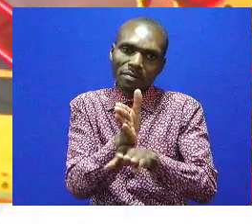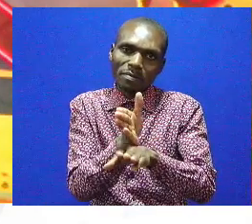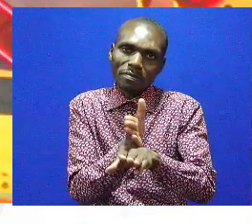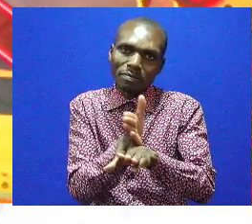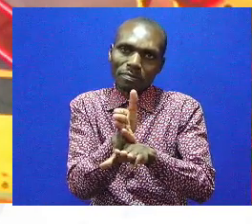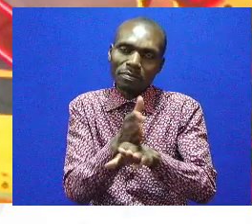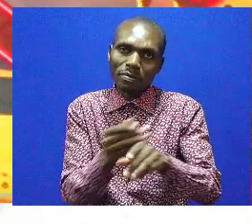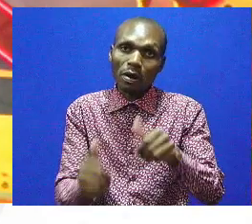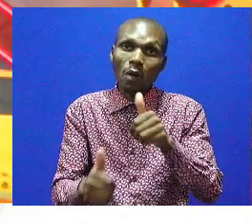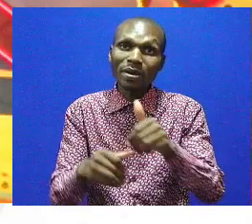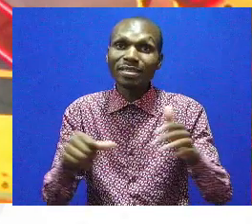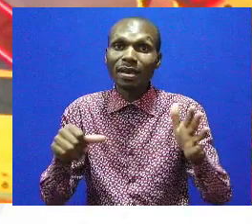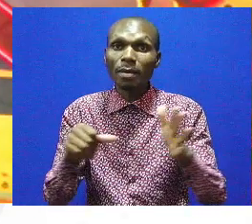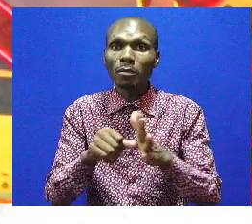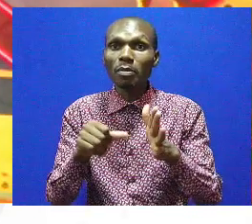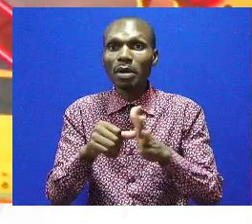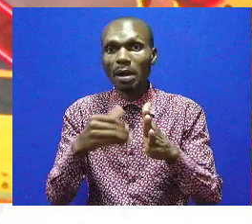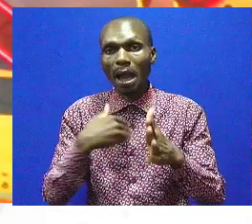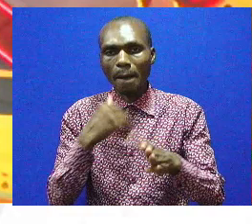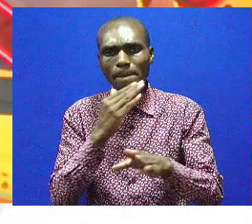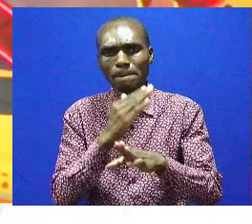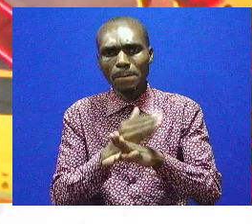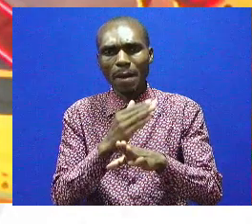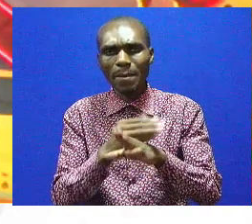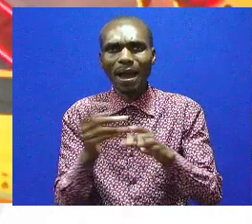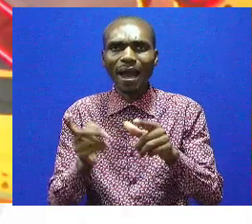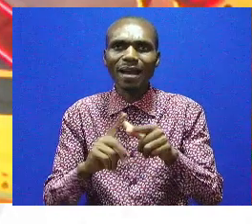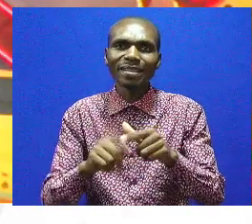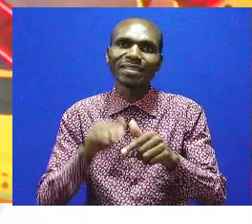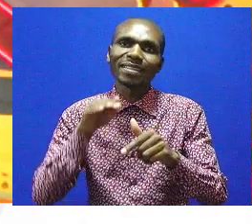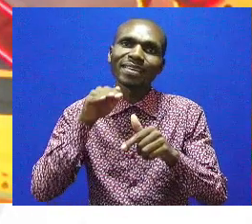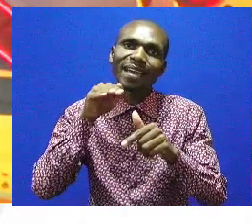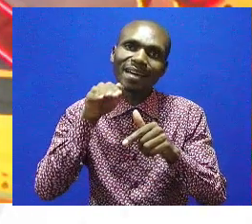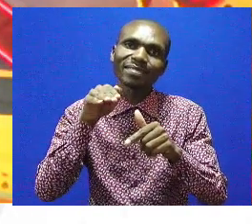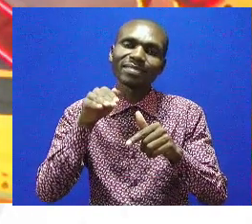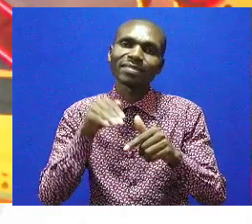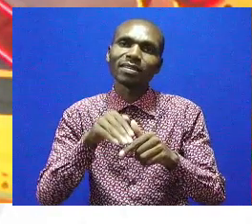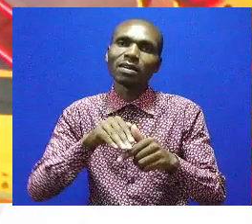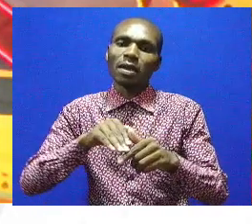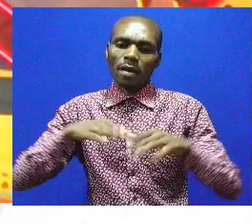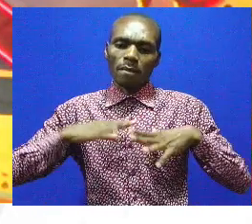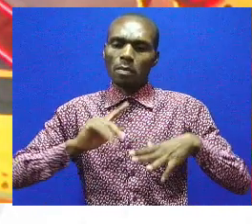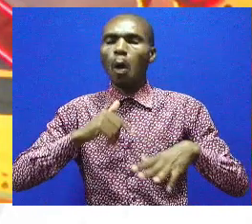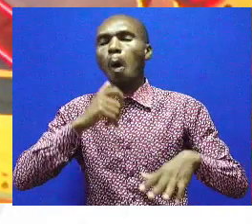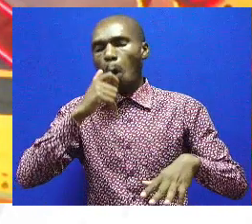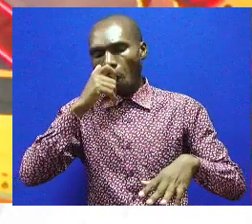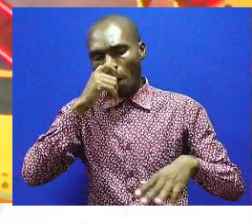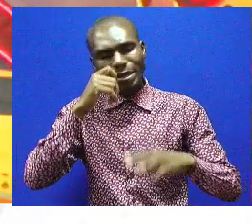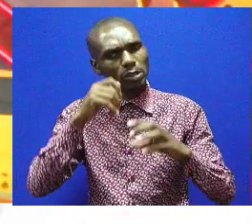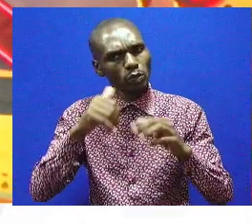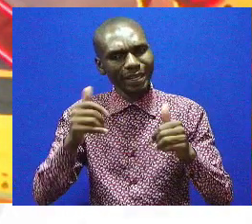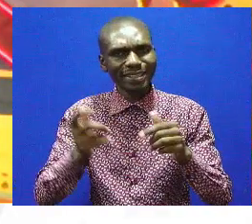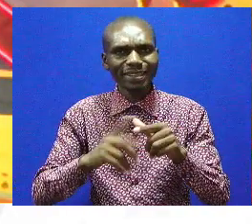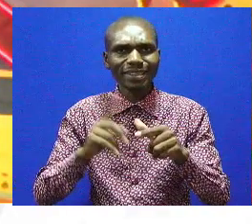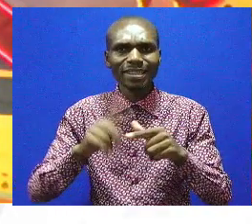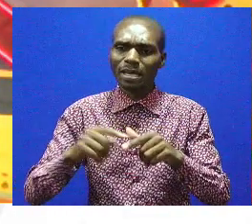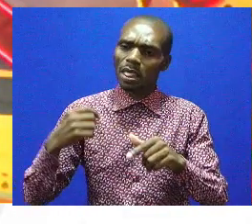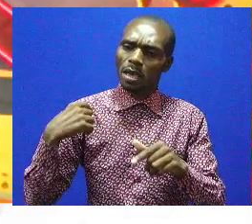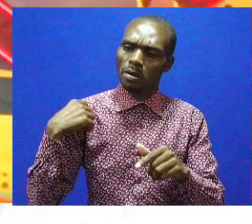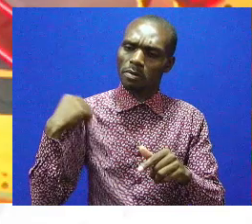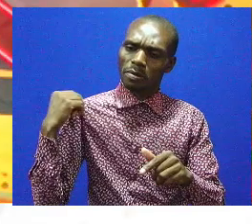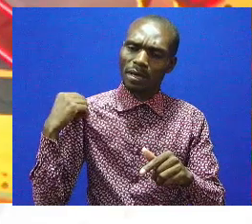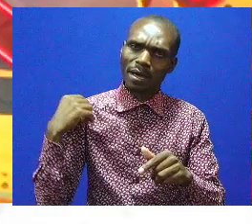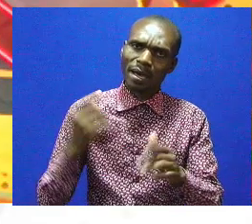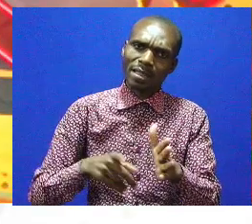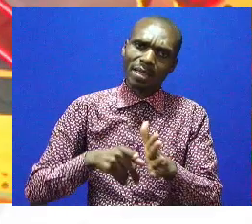ri anyalte koba ali konyora chingo mabono niko akoboria aba bantu bali babwate okugani kuya banyare ko bagweso kena kwene